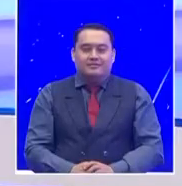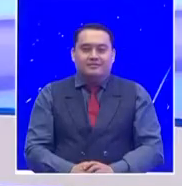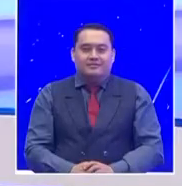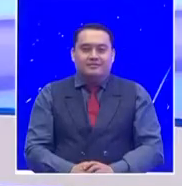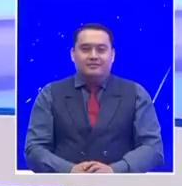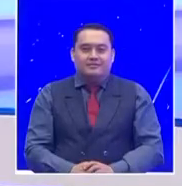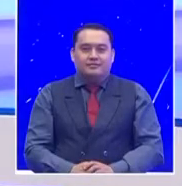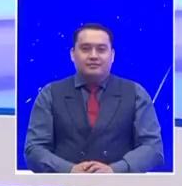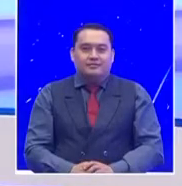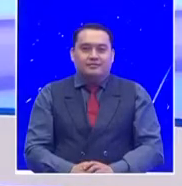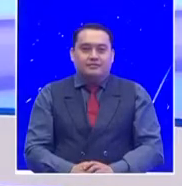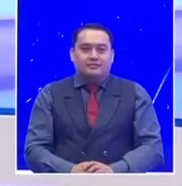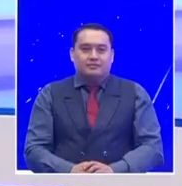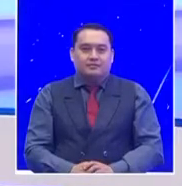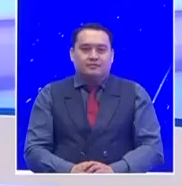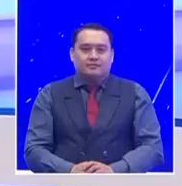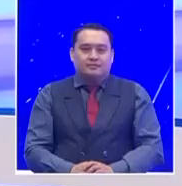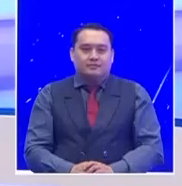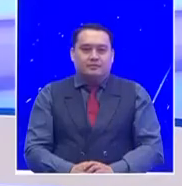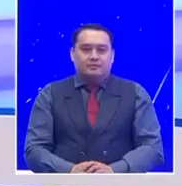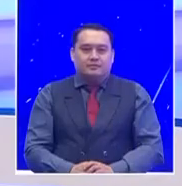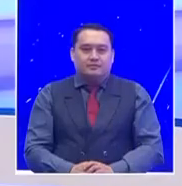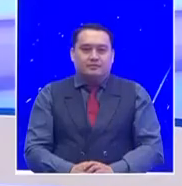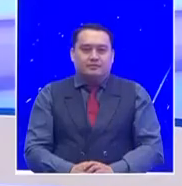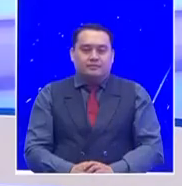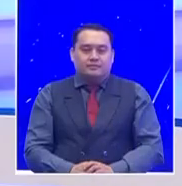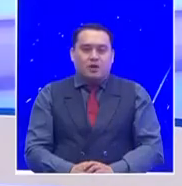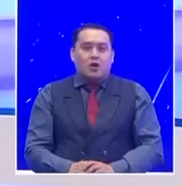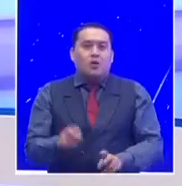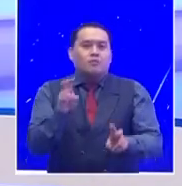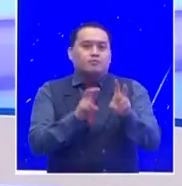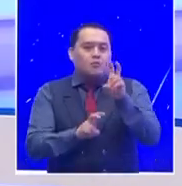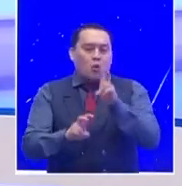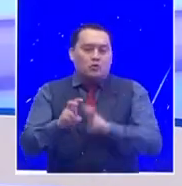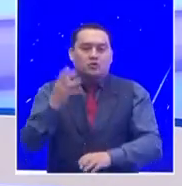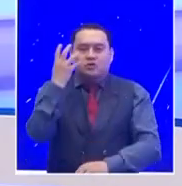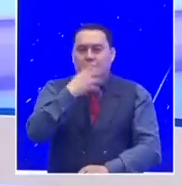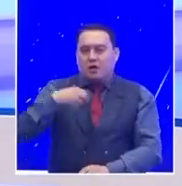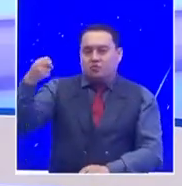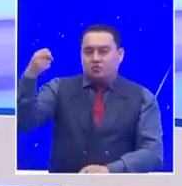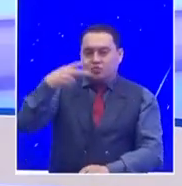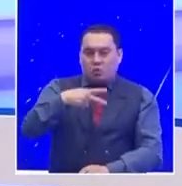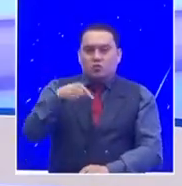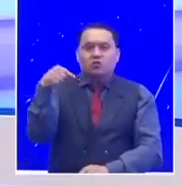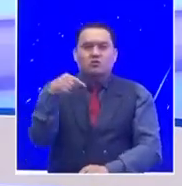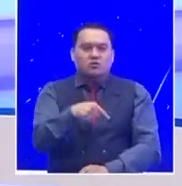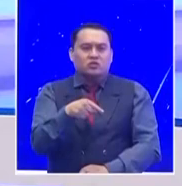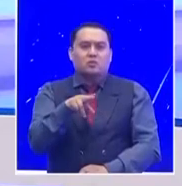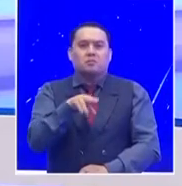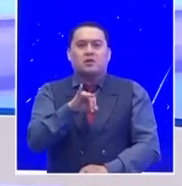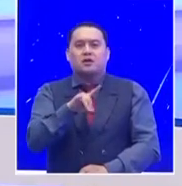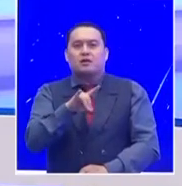С высоты птичьего полета они кажутся снежинками, падающими в воду. В поисках тепла и солнца тысячи белых пеликанов